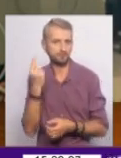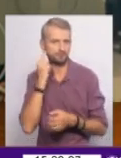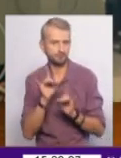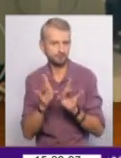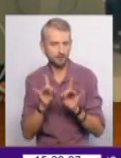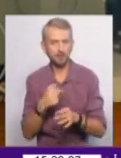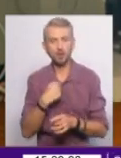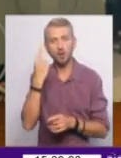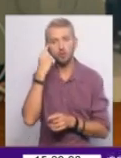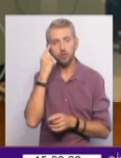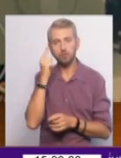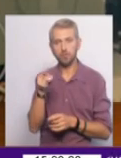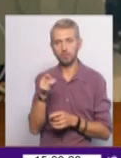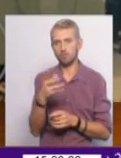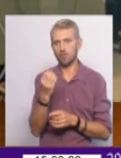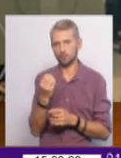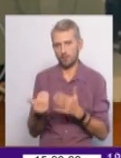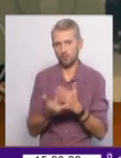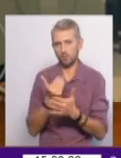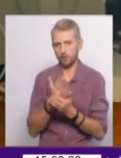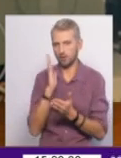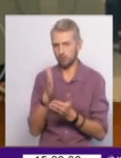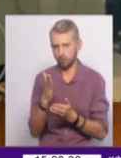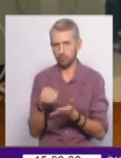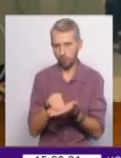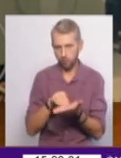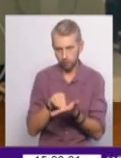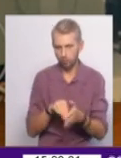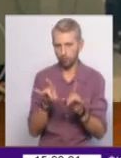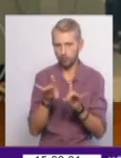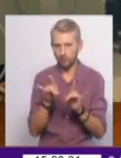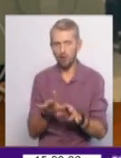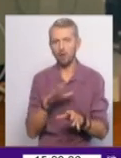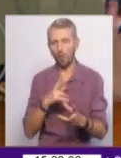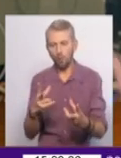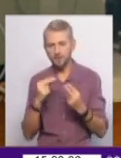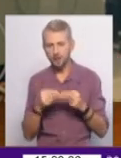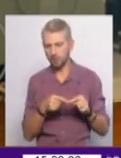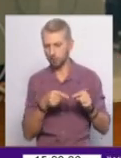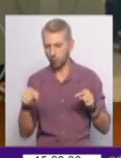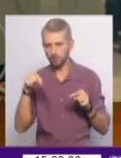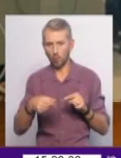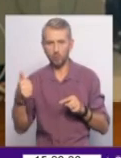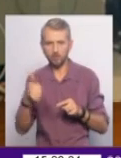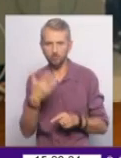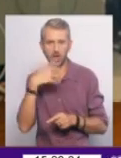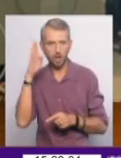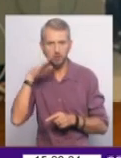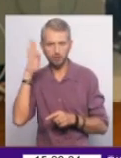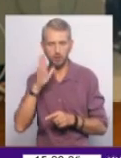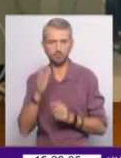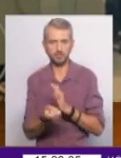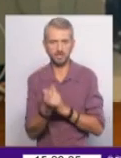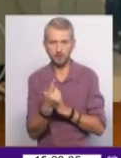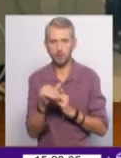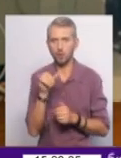колега Олекса Кіпкало ще сьогодні неодноразово на цьому зробить акцент, на тому, що пообіцяли, що впродовж цього тижня вже гаряча вода з'явиться саме